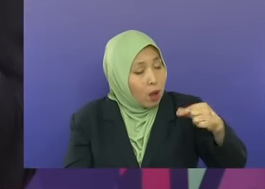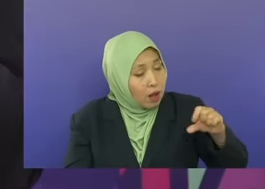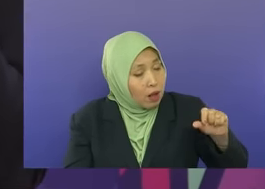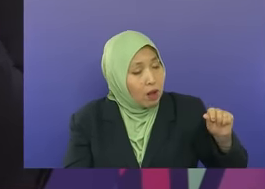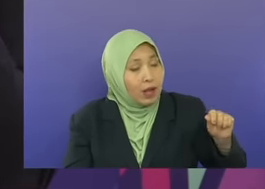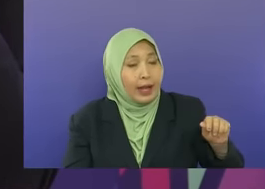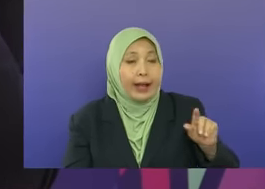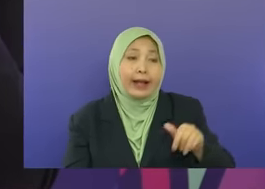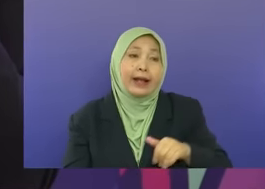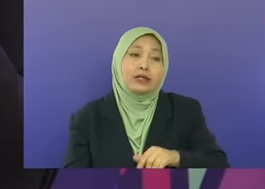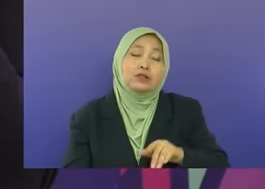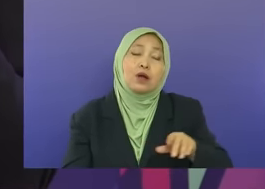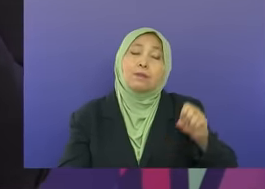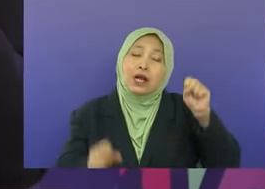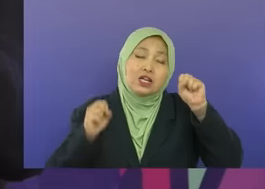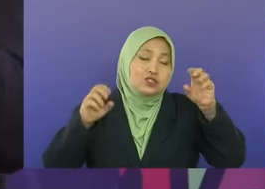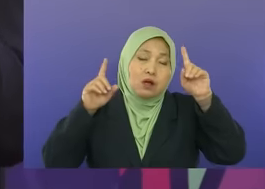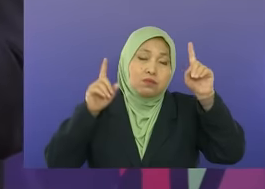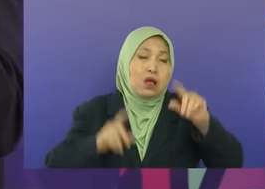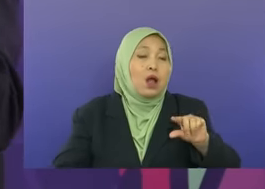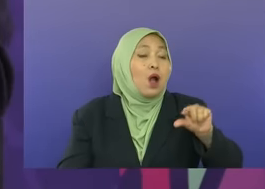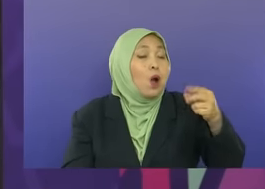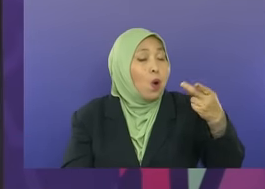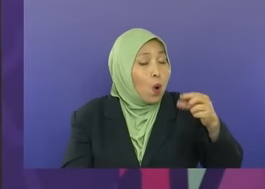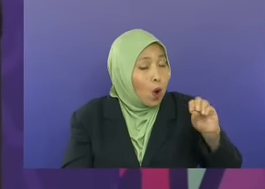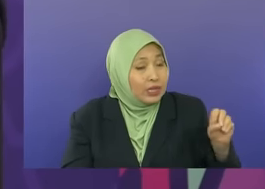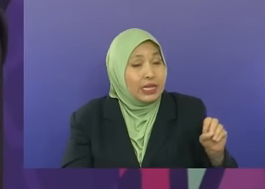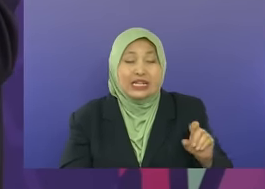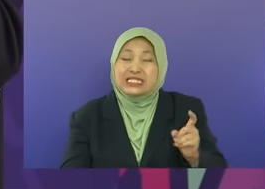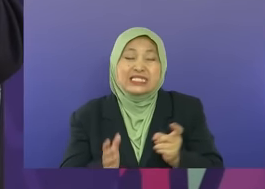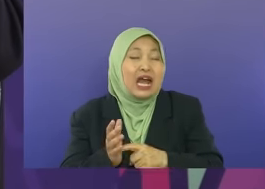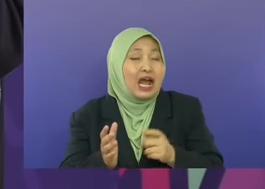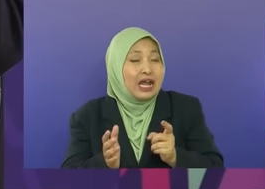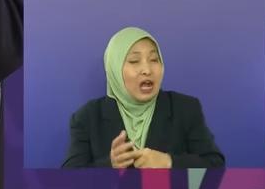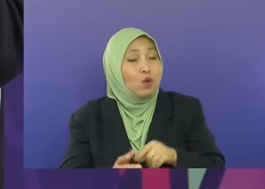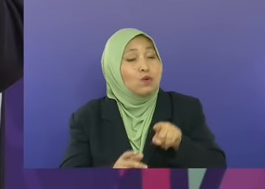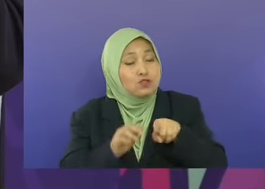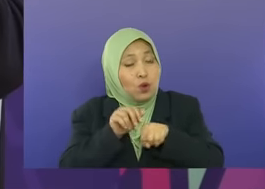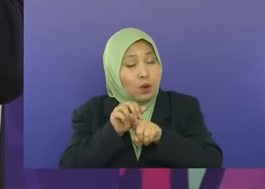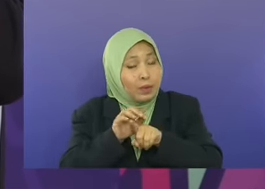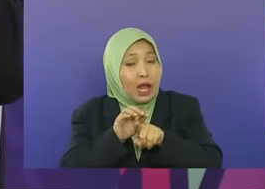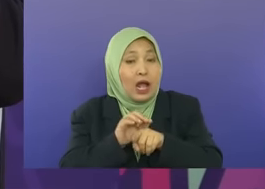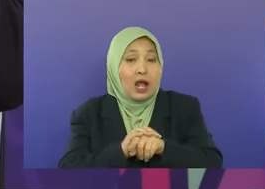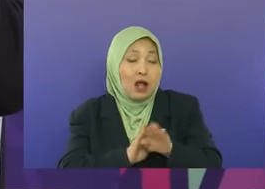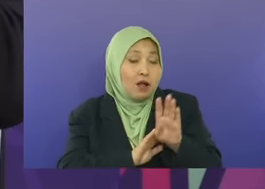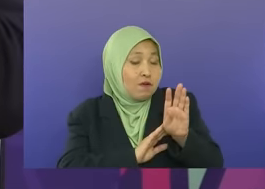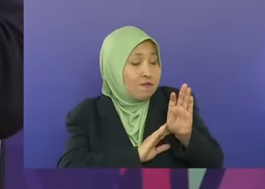Wah Masya Allah Masya Allah ini jalan kita tiga huruf ujung lidahkan